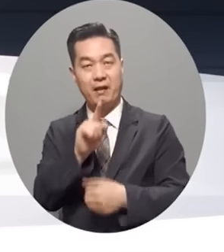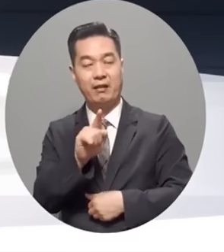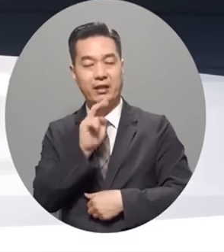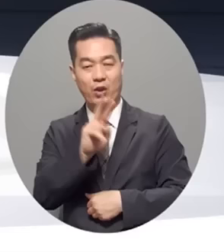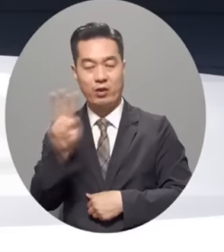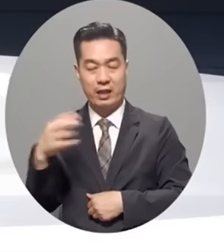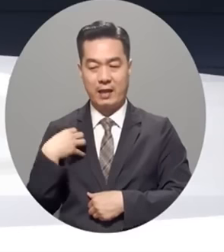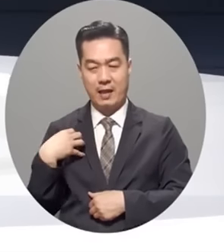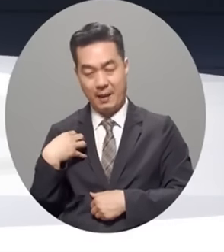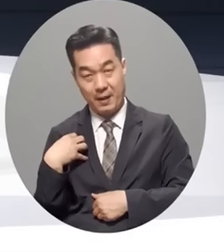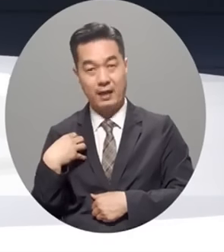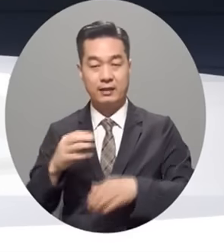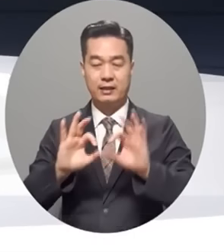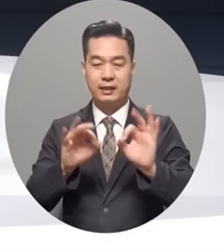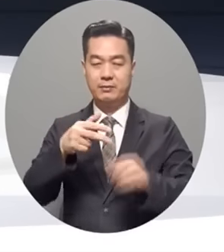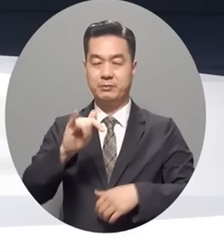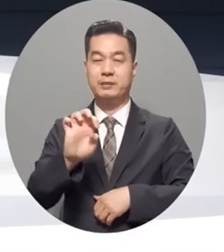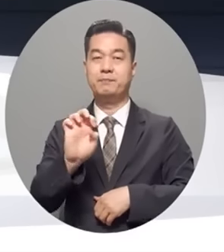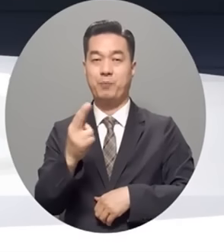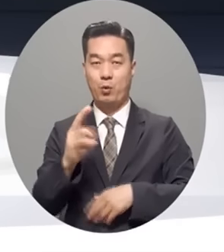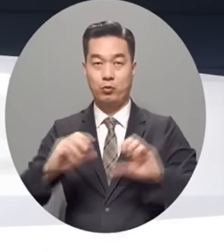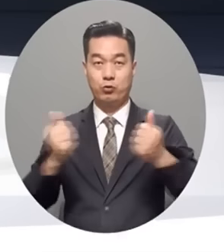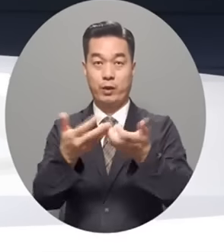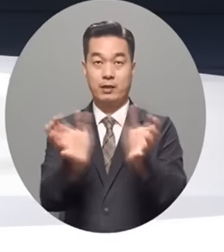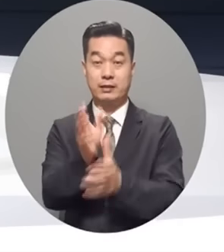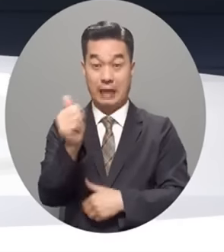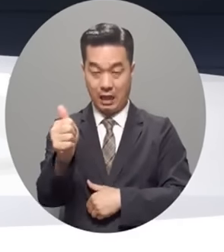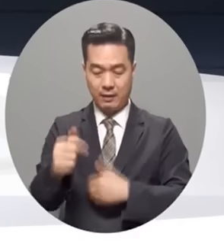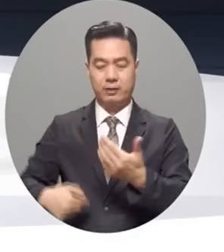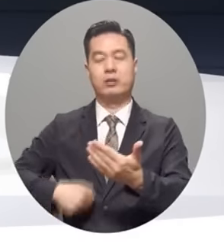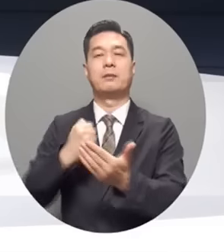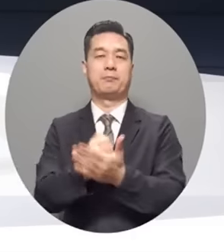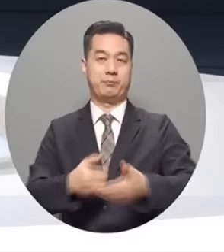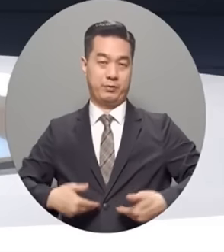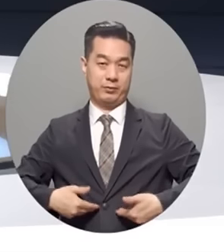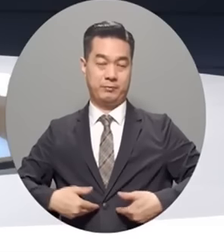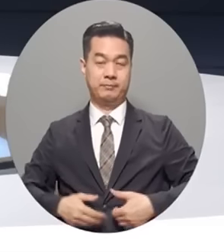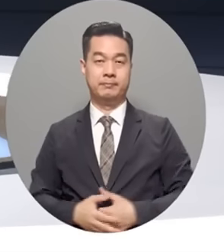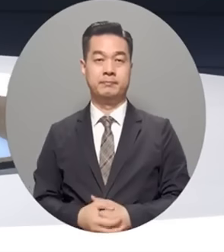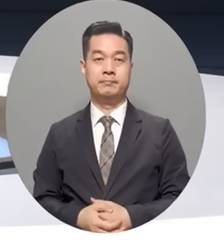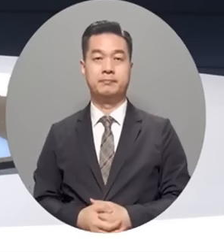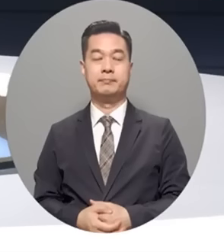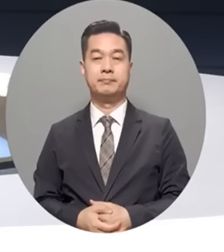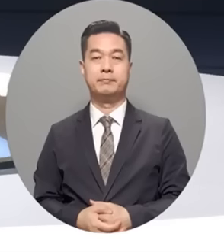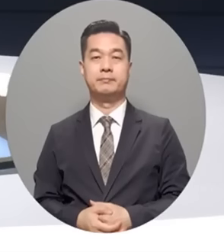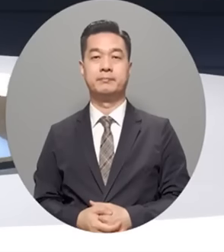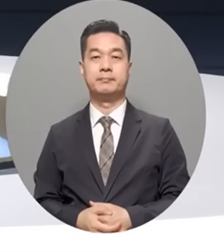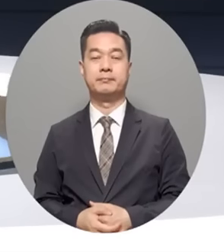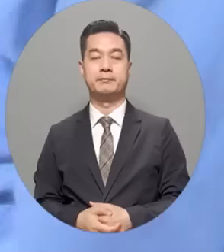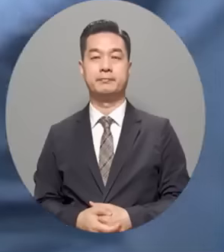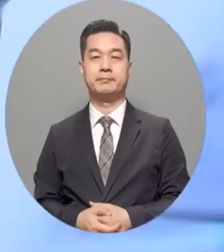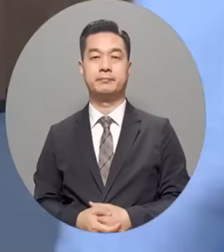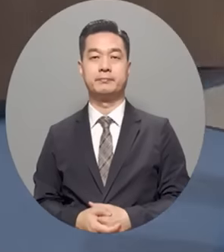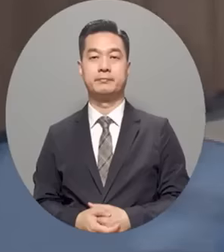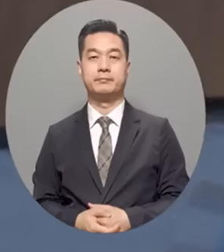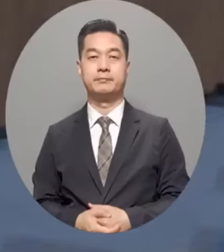받고 있는 김진표 국회의장의 결단이 관건입니다. 이어서 박윤수 기자의 보도입니다.